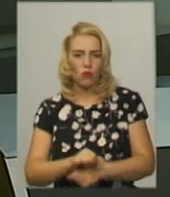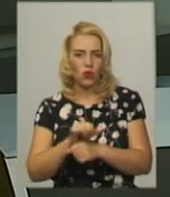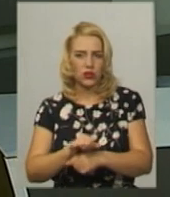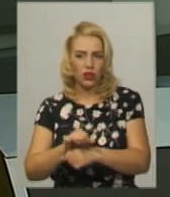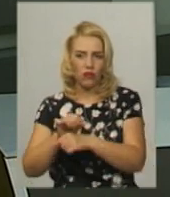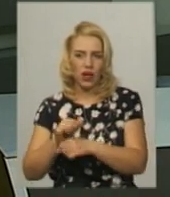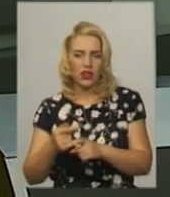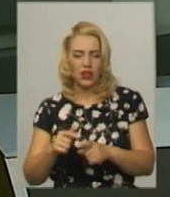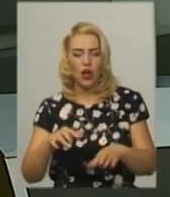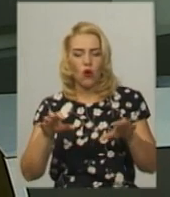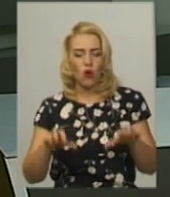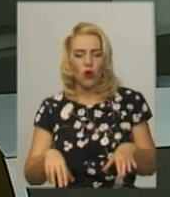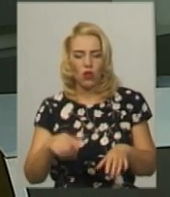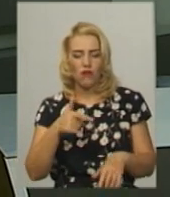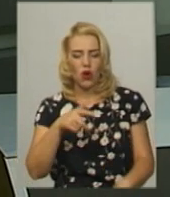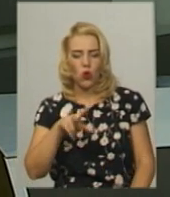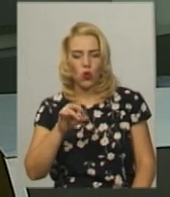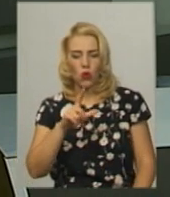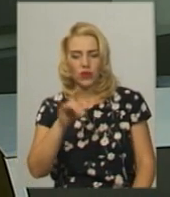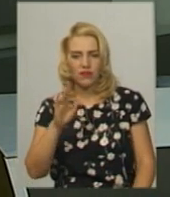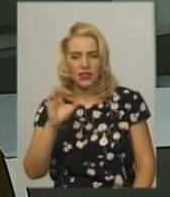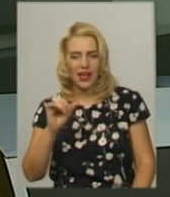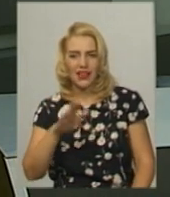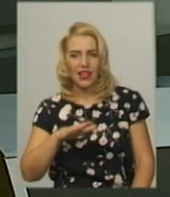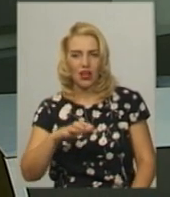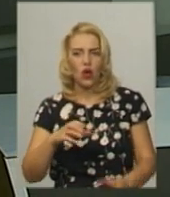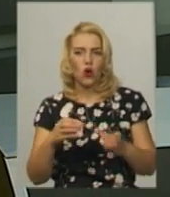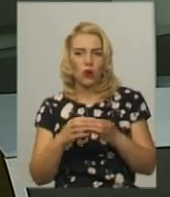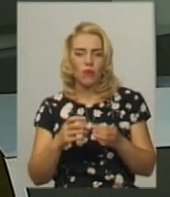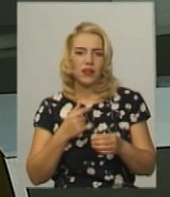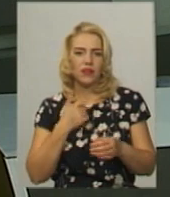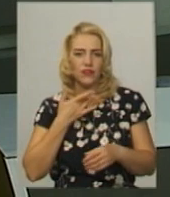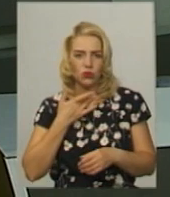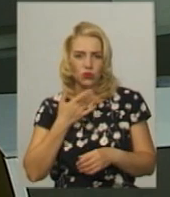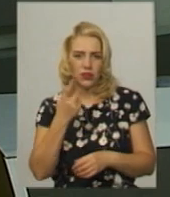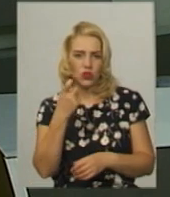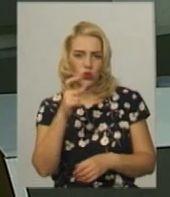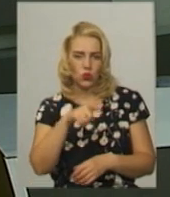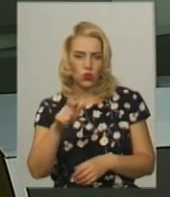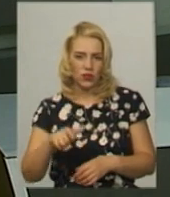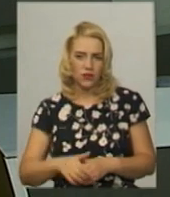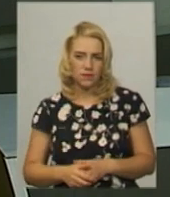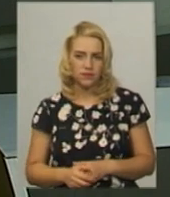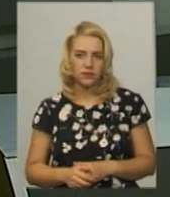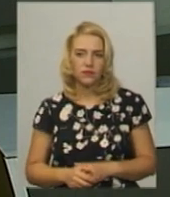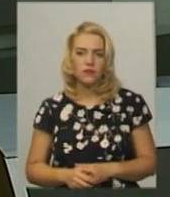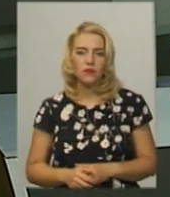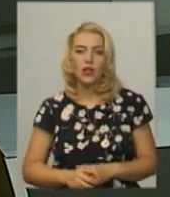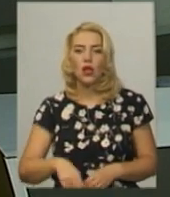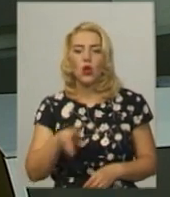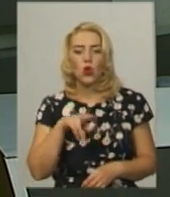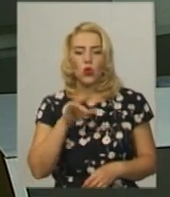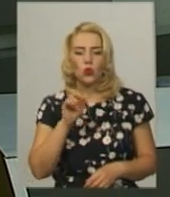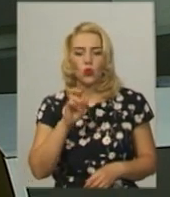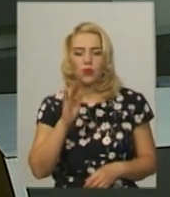Гуківської тергромади каже, за ремонт відрізків дороги виступило 100 жителів населених пунктів. Із Дубівського ставка